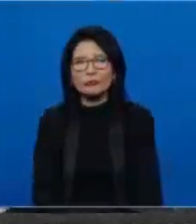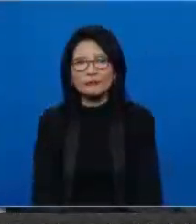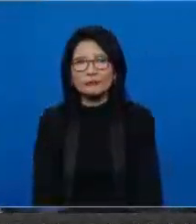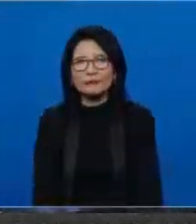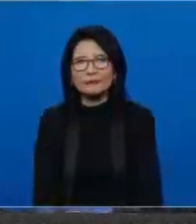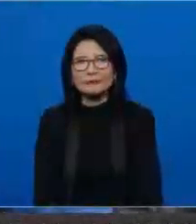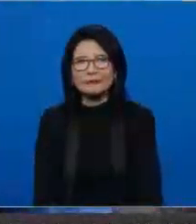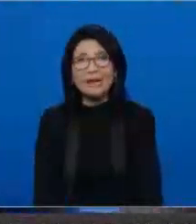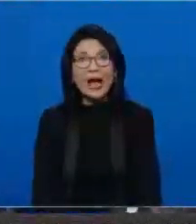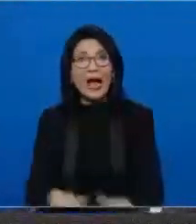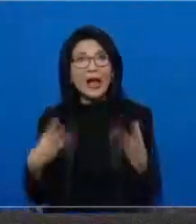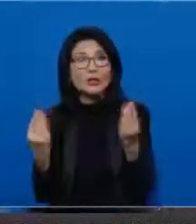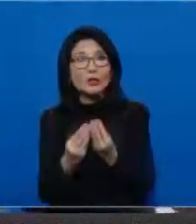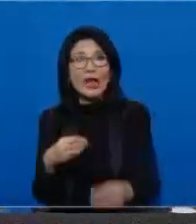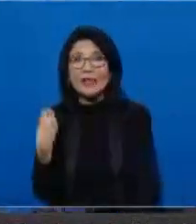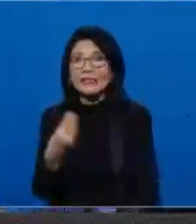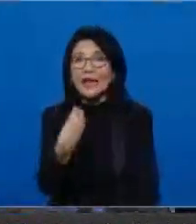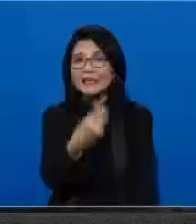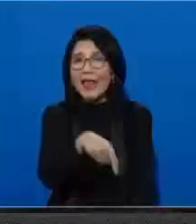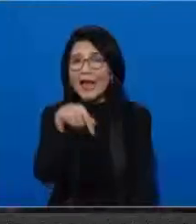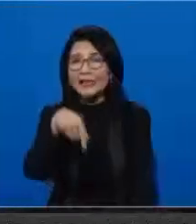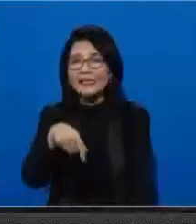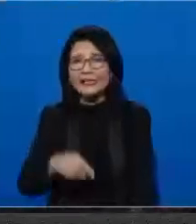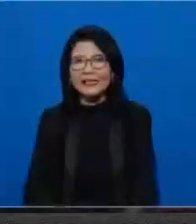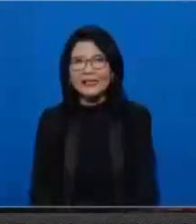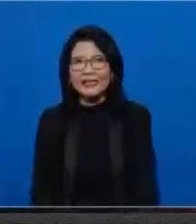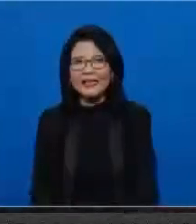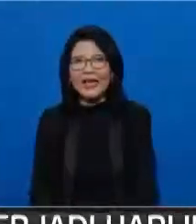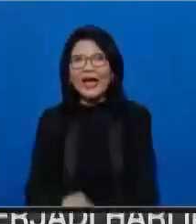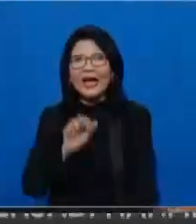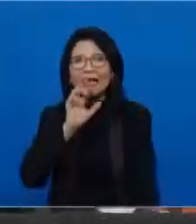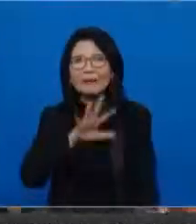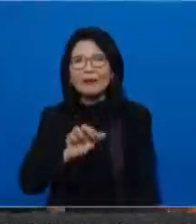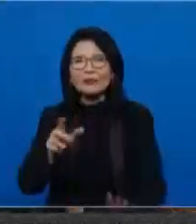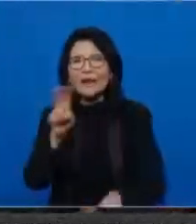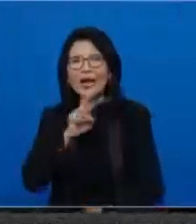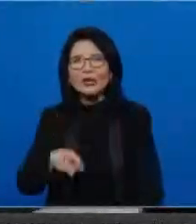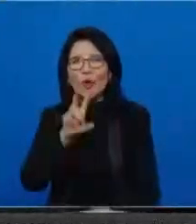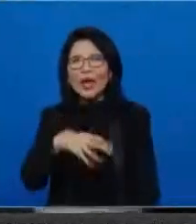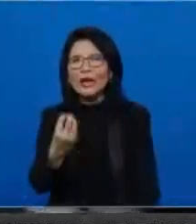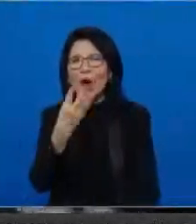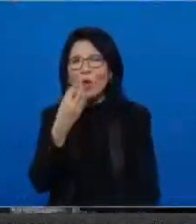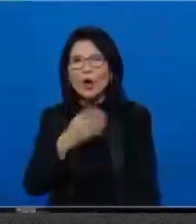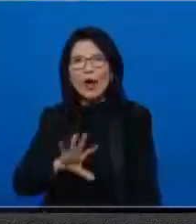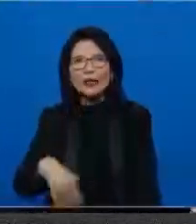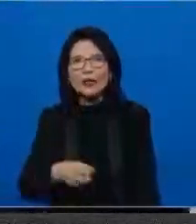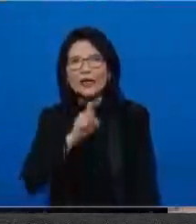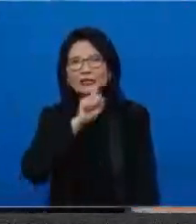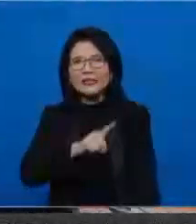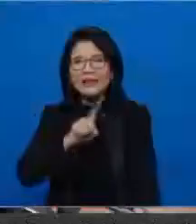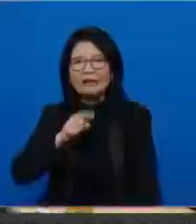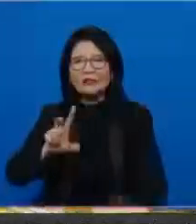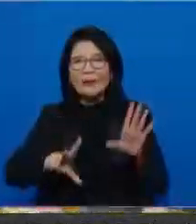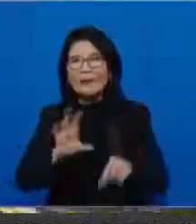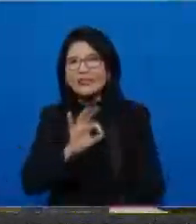Nah, jadi total jalan-jalan healing saya di sini hanya menghabiskan $59 Hong Kong atau sekitar